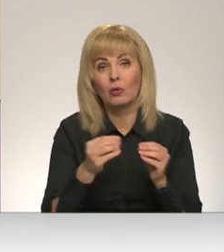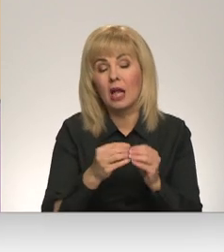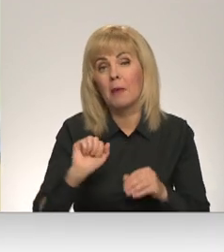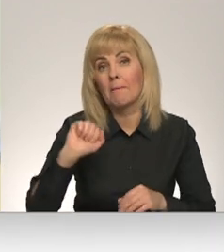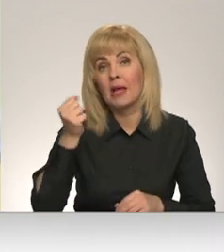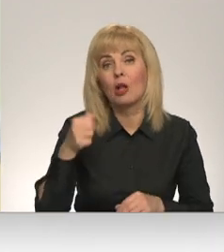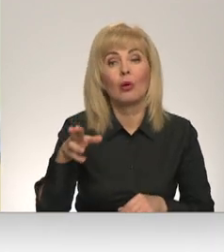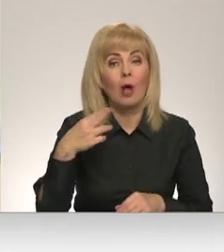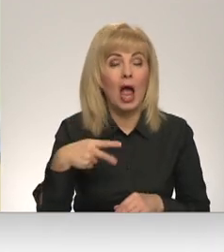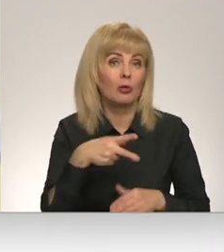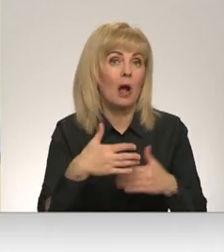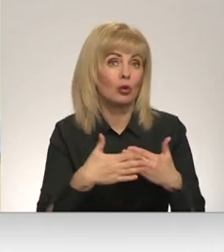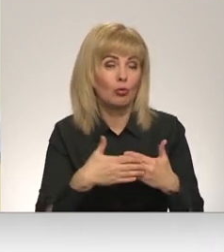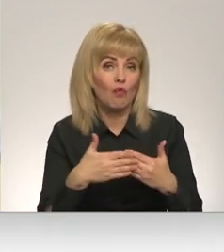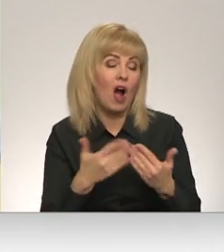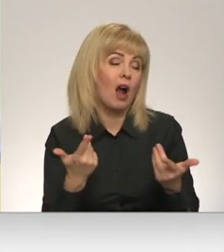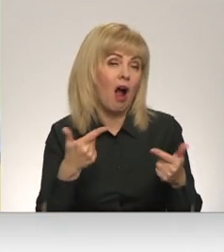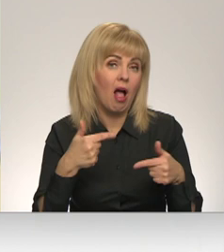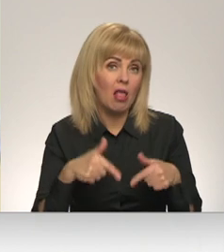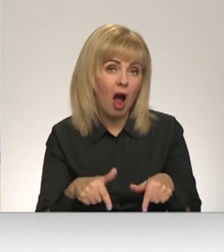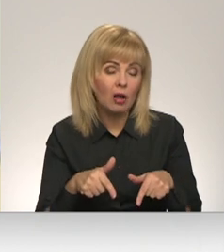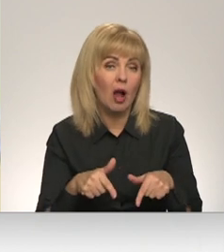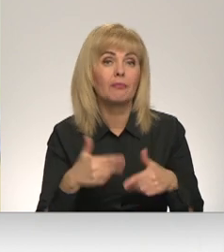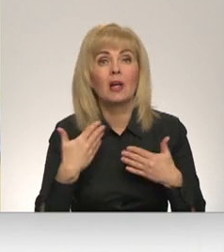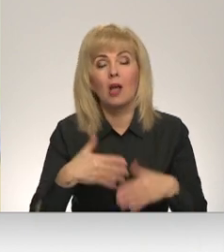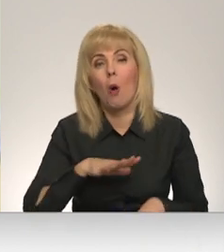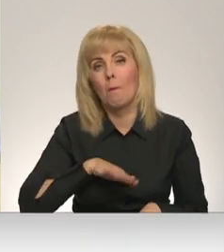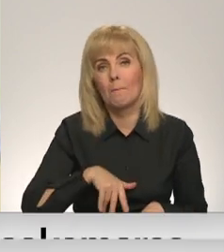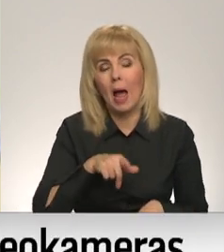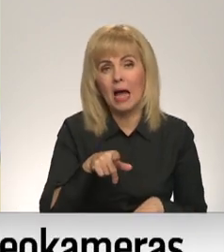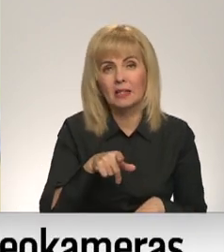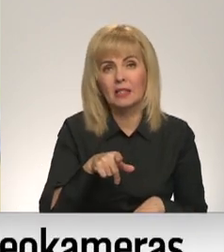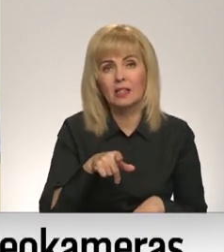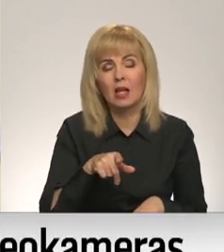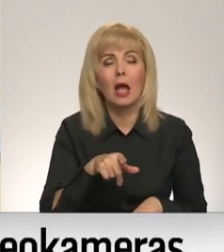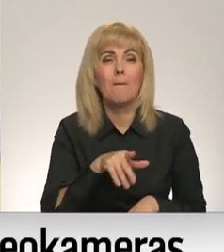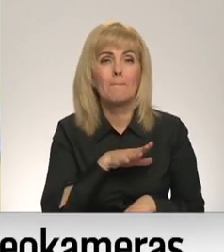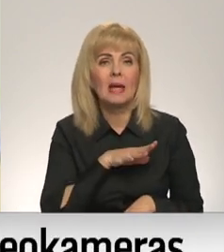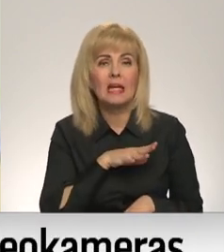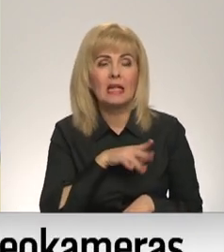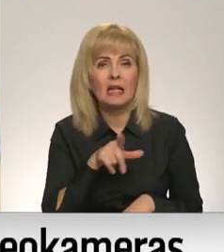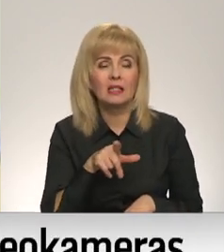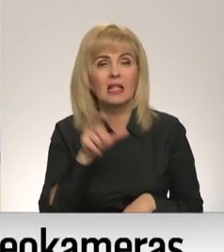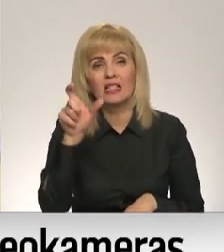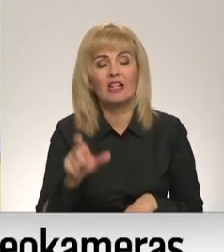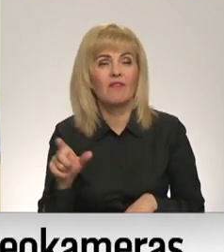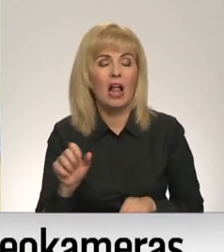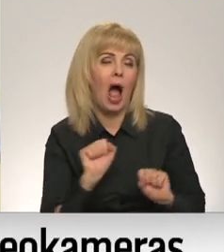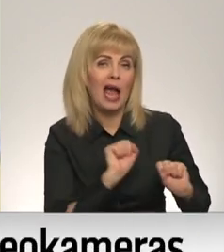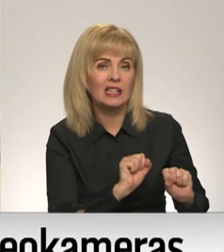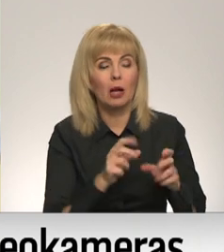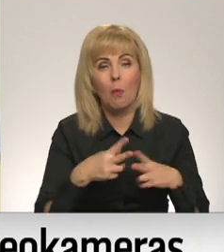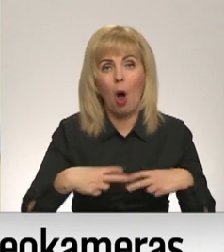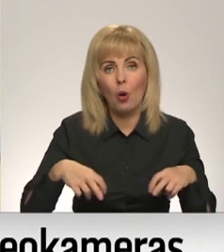eiro. Tuvākajā laikā jau pēc sarunas, kas mums ir bijusi civilās aizsardzības komisijā